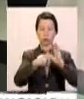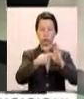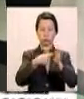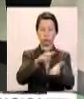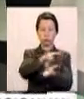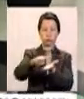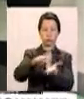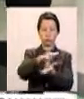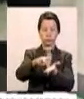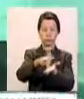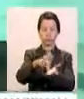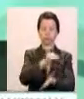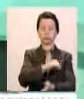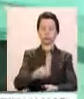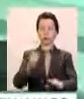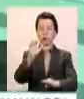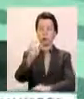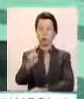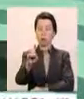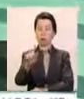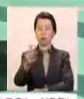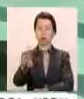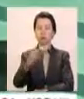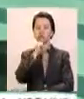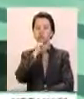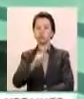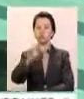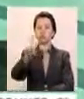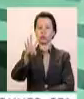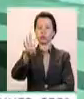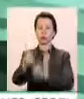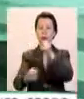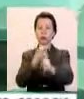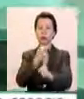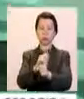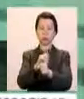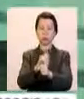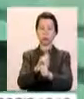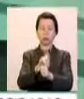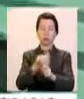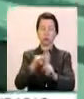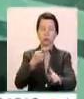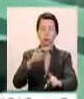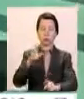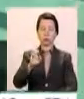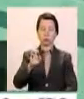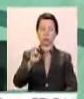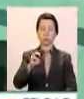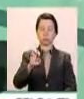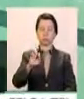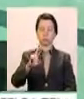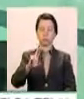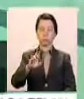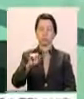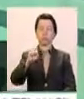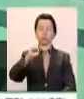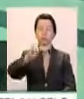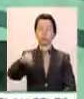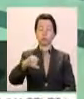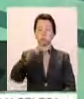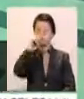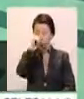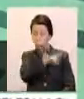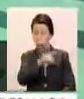hadapan hakim. Alhamdulillah Muhammad Adib, 24 tahun, anggota Unit Bantuan Perkhidmatan Kecemasan JBPM Subang Jaya